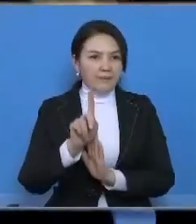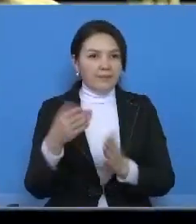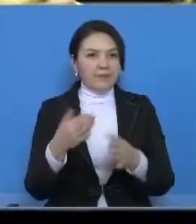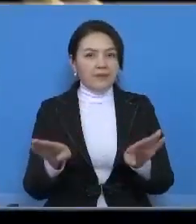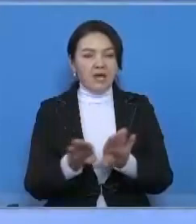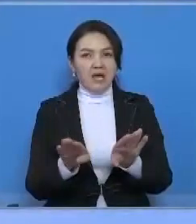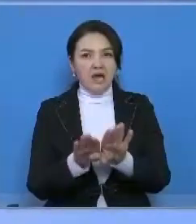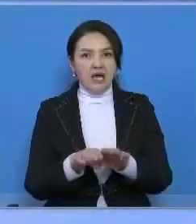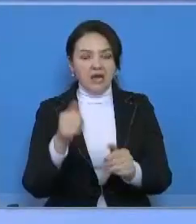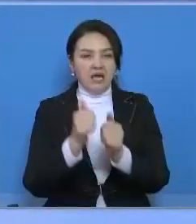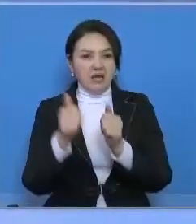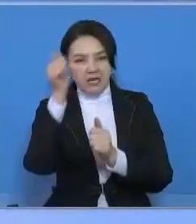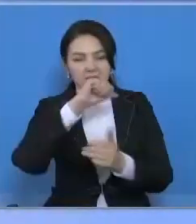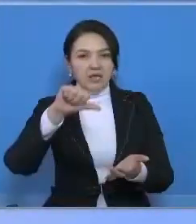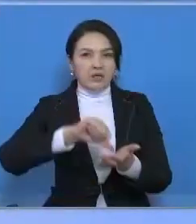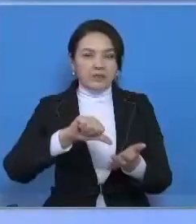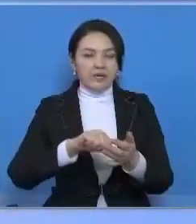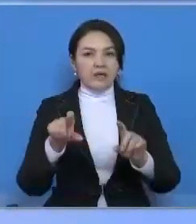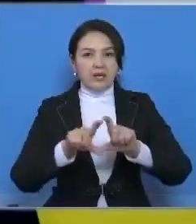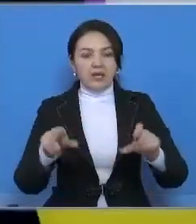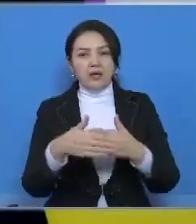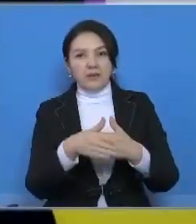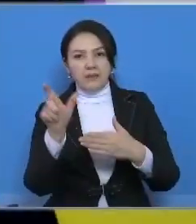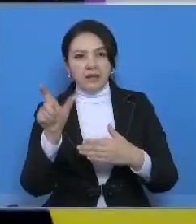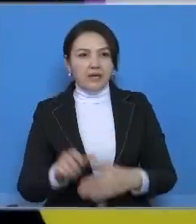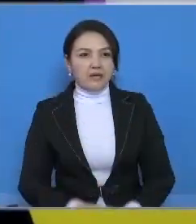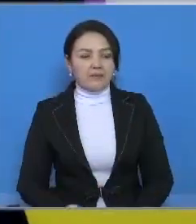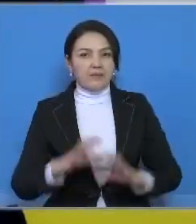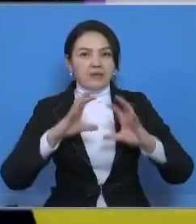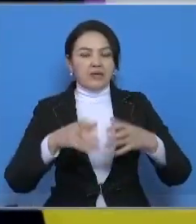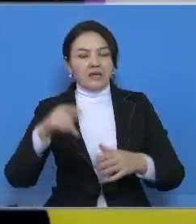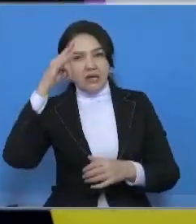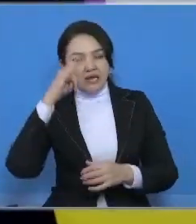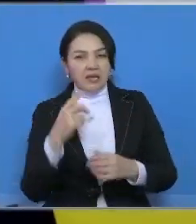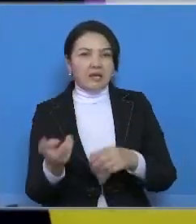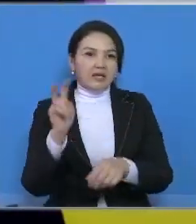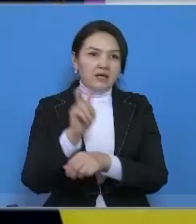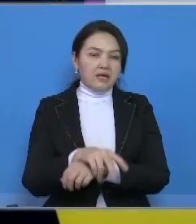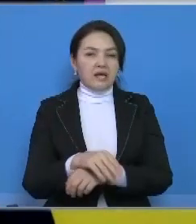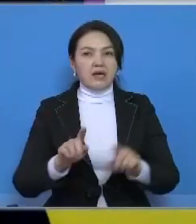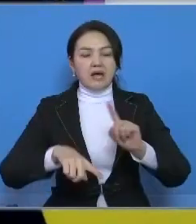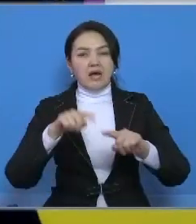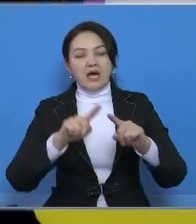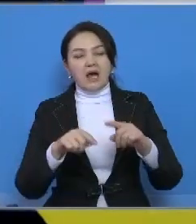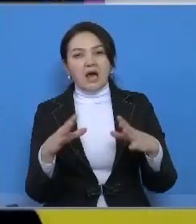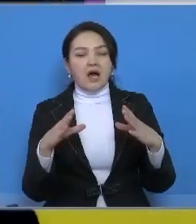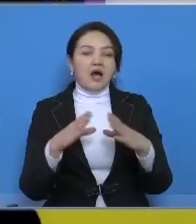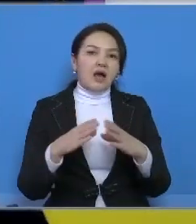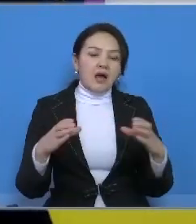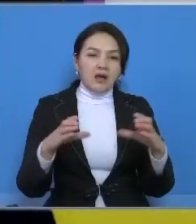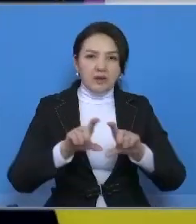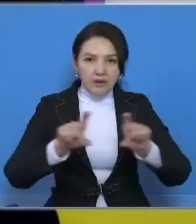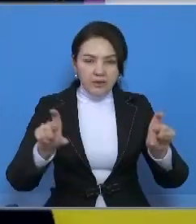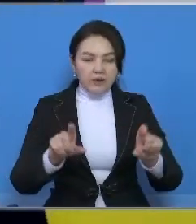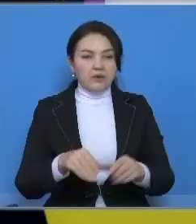Мұндай форумдарға жылда келіп қатысамыз дейді мектеп түлектері. Әлемнің әр түкпірінен, Қазақстанның әр түкпірінен келіп, алтын ұямызға, біздің оқушыларға және